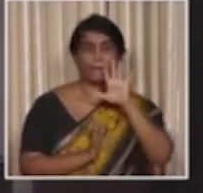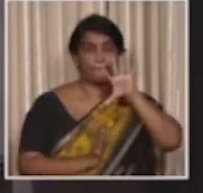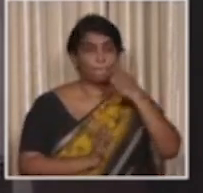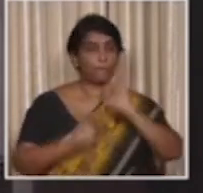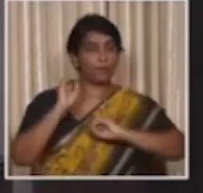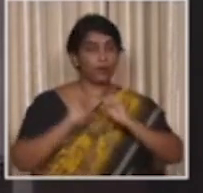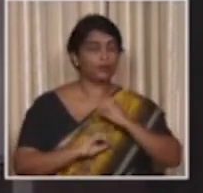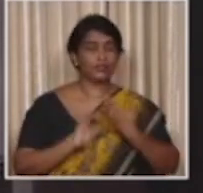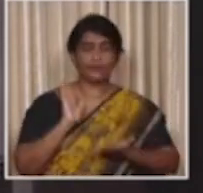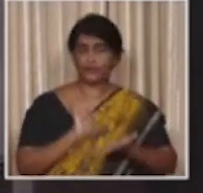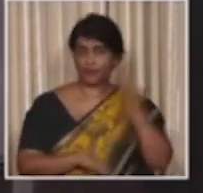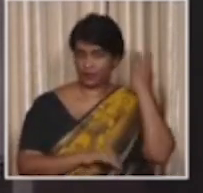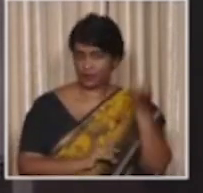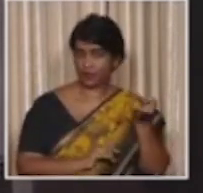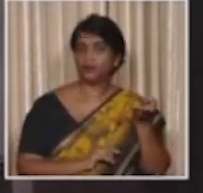100%-500%කින් වැඩි කරලා තියෙනවා.